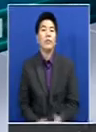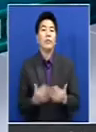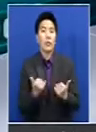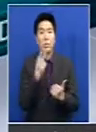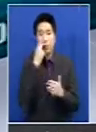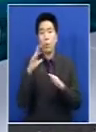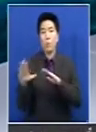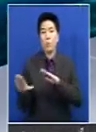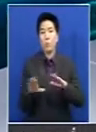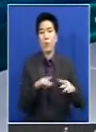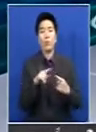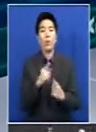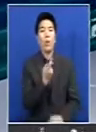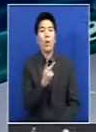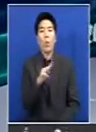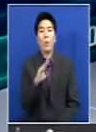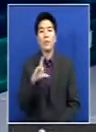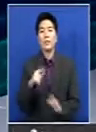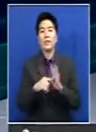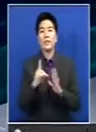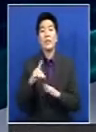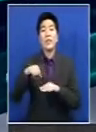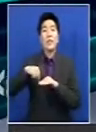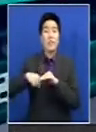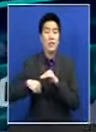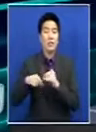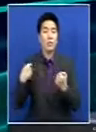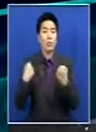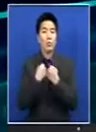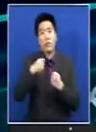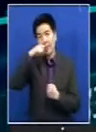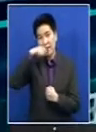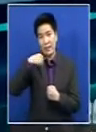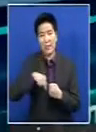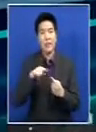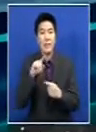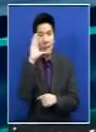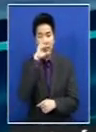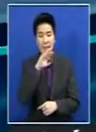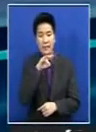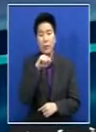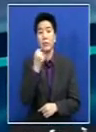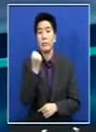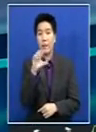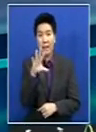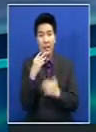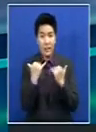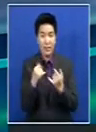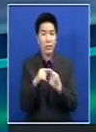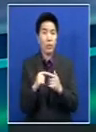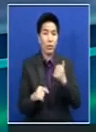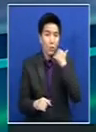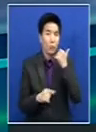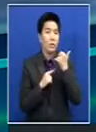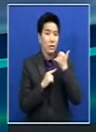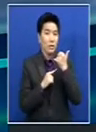เรามาตรวจความพร้อมกันหน่อยนะครับสำหรับคุมชั้นลึกศึกมวยไทยท่อน้ำไทยเดอะฮีโร่ที่จะแข่งขันกัน1:15 นนะครับอยู่ในสายกับ